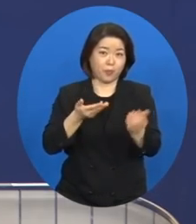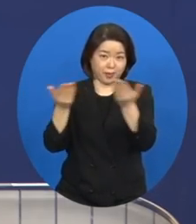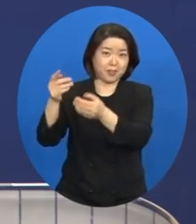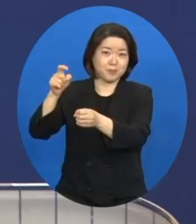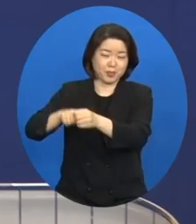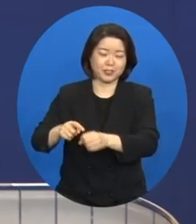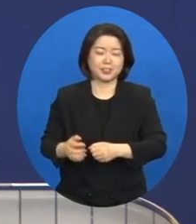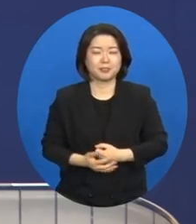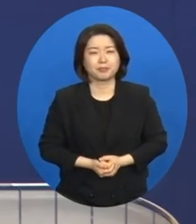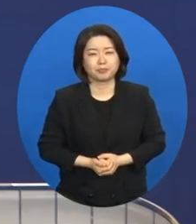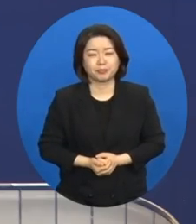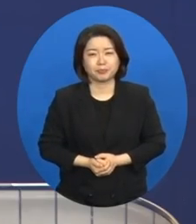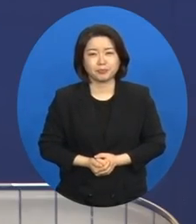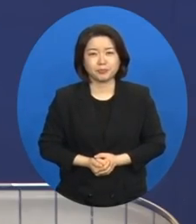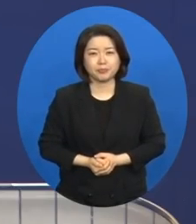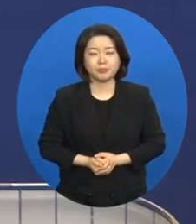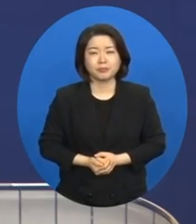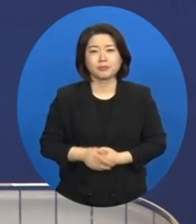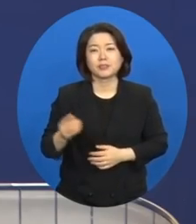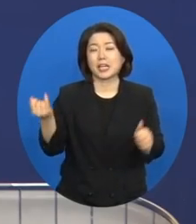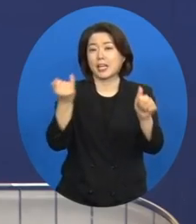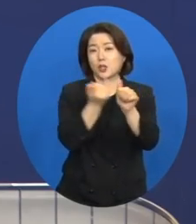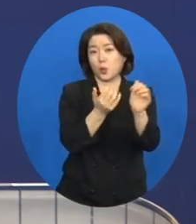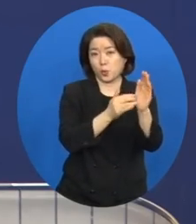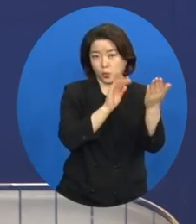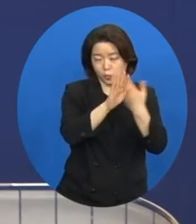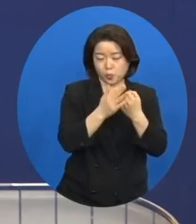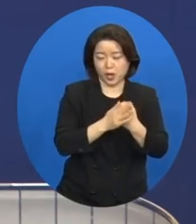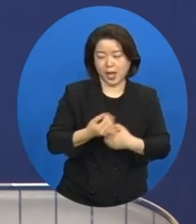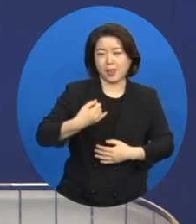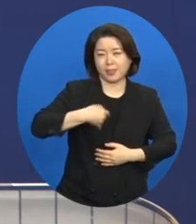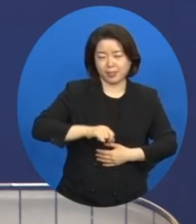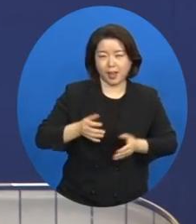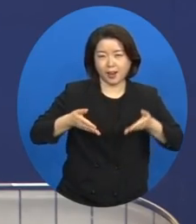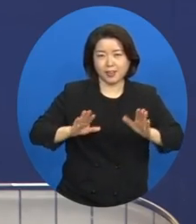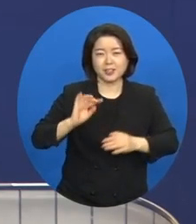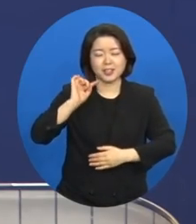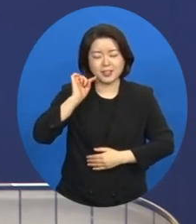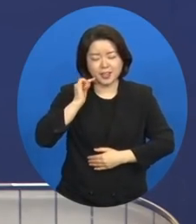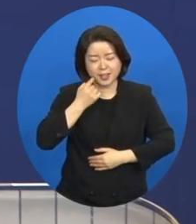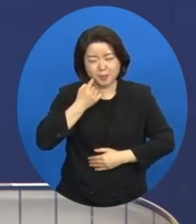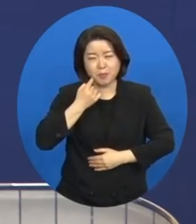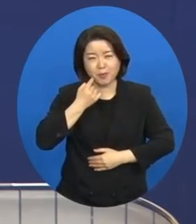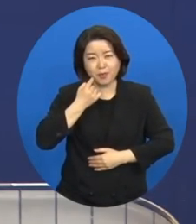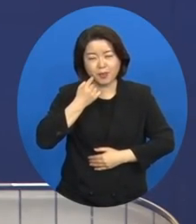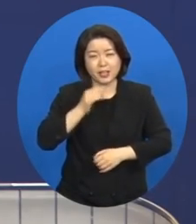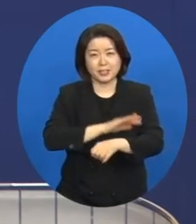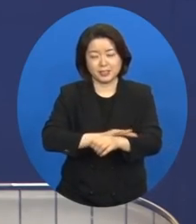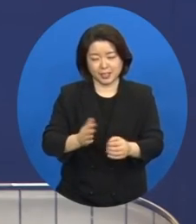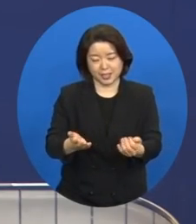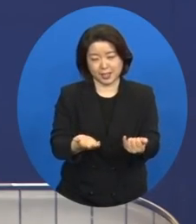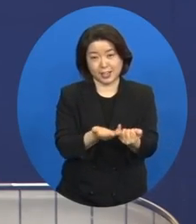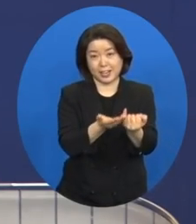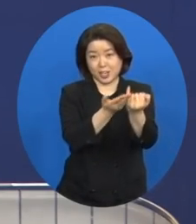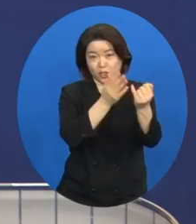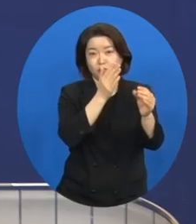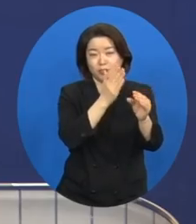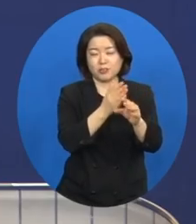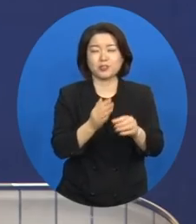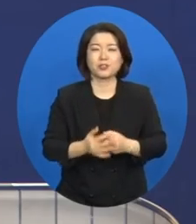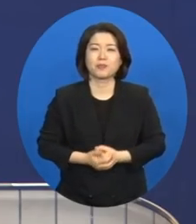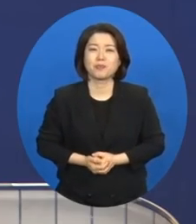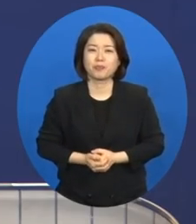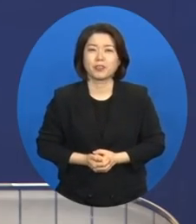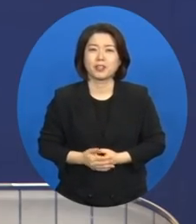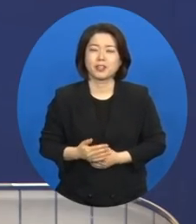그렇게 결혼을 하고 또한 딸을 낳아서, 아주 예쁜 딸을 낳아서 지금 너무나 잘 키우고 있는데요.